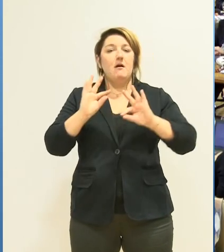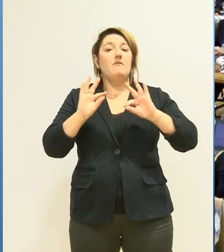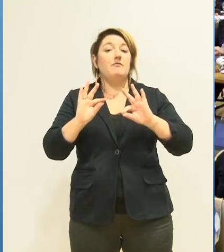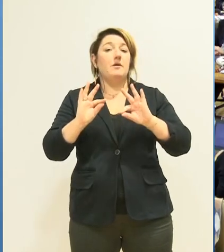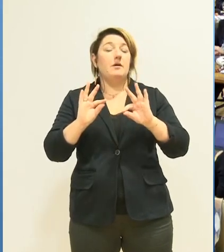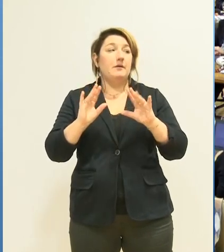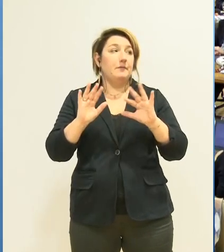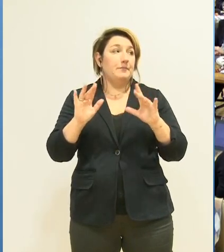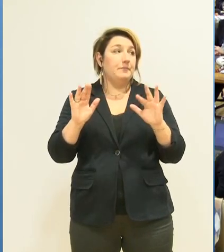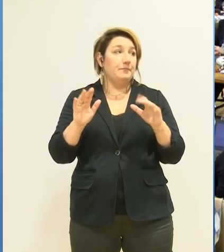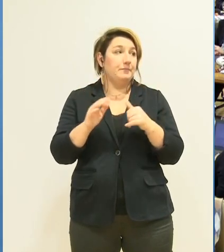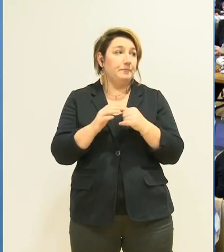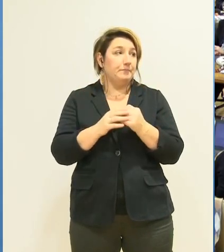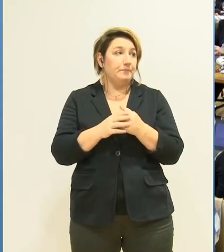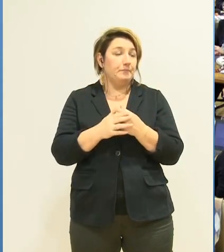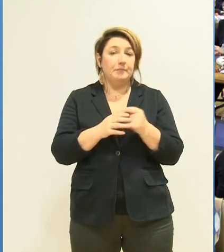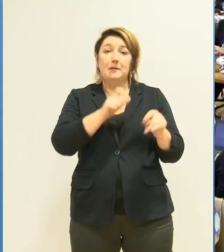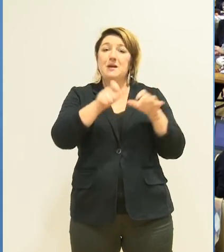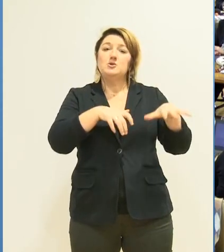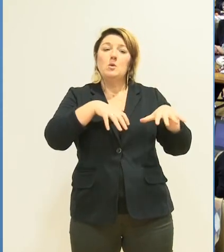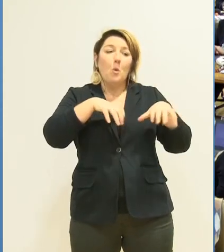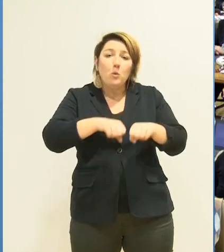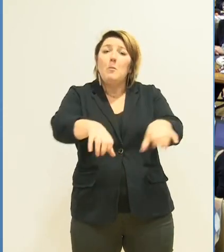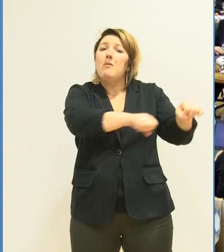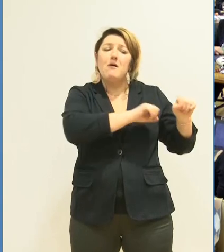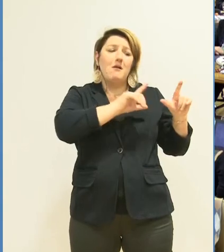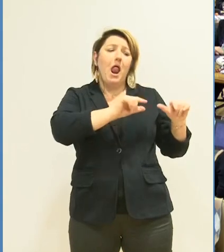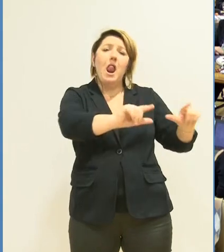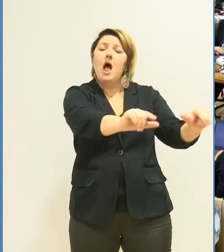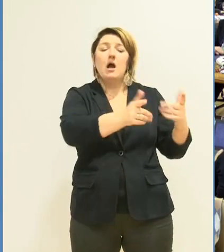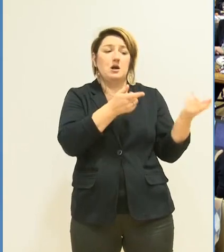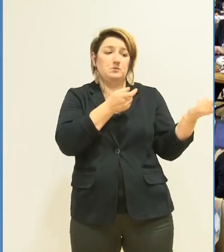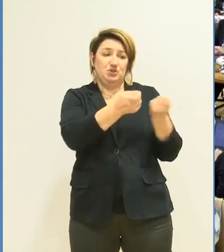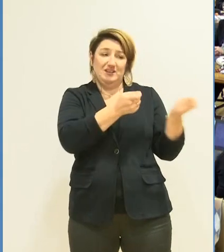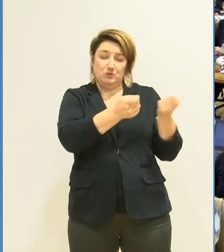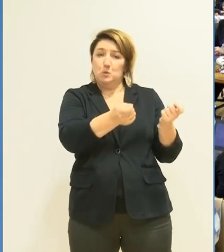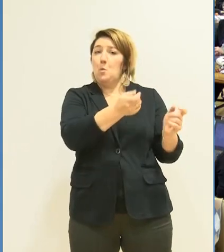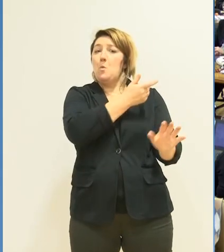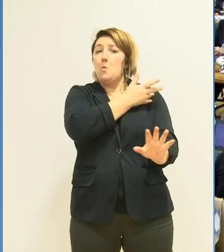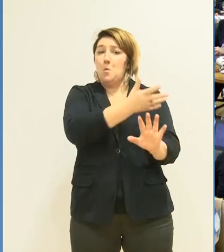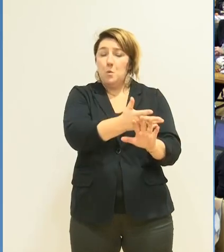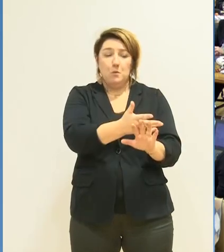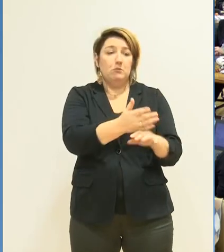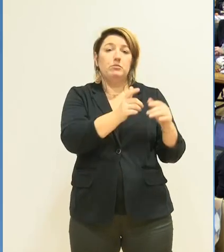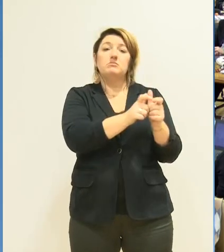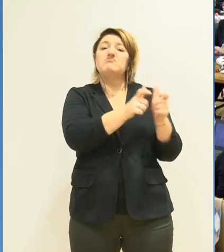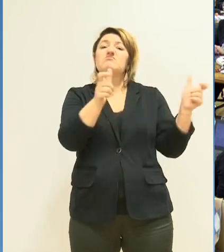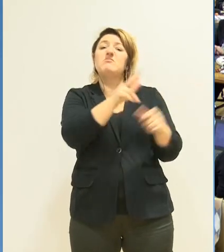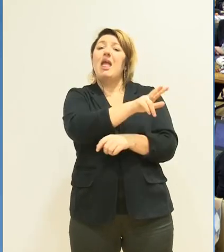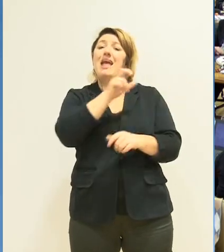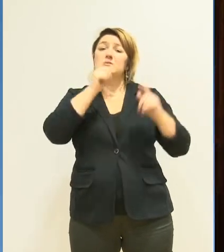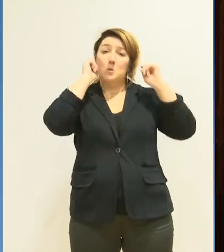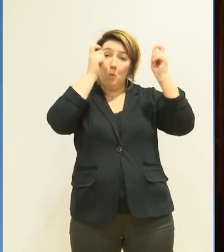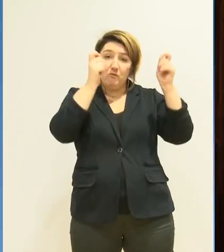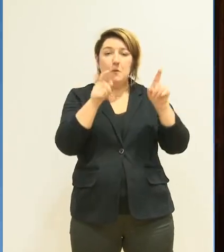des différents des occupants qu'il y a à la fois dans dans ce cet ancien couvent mais sur